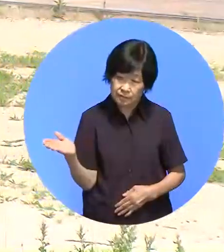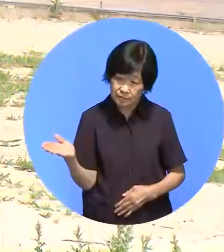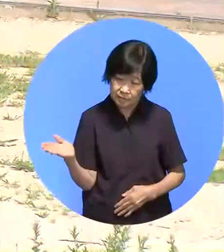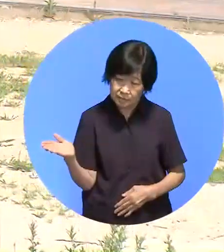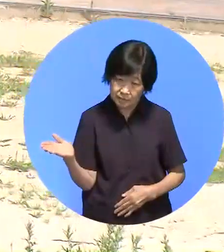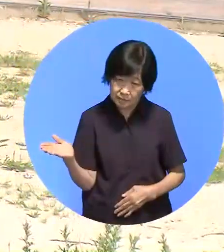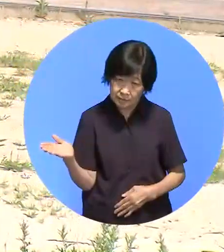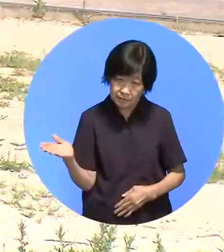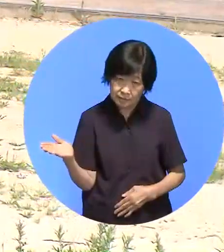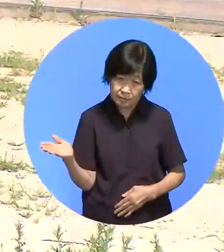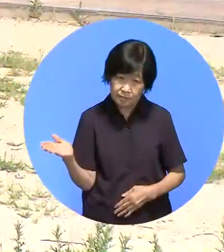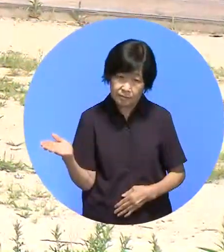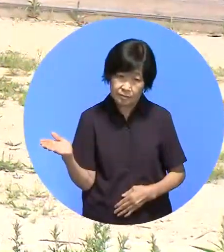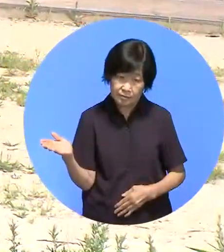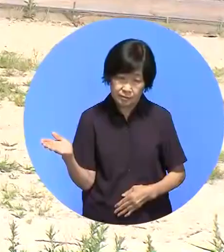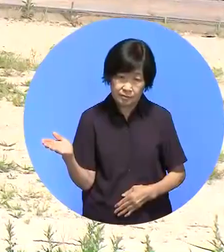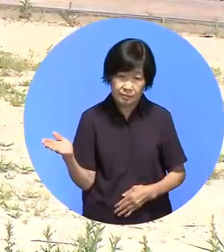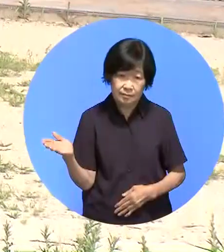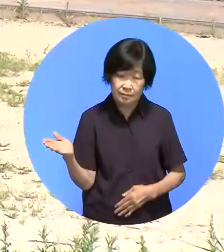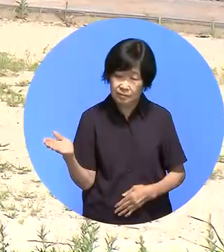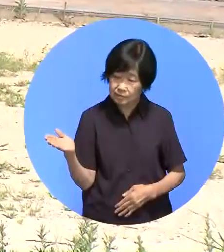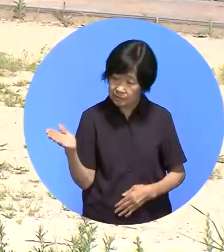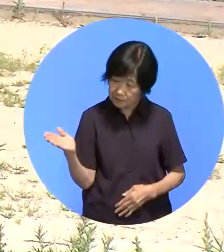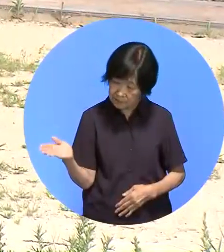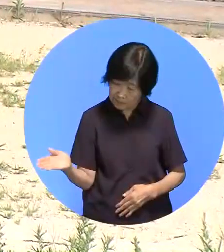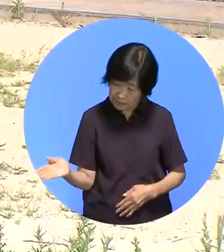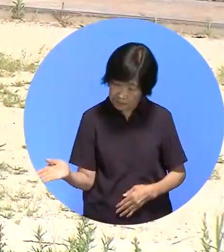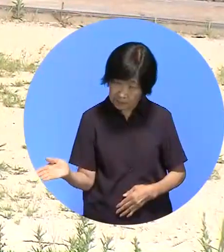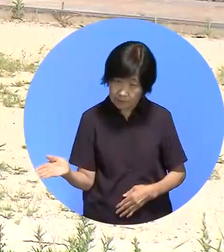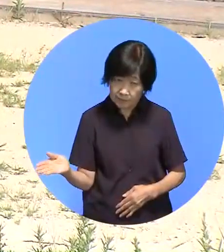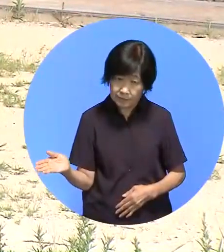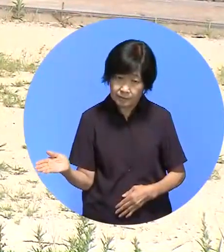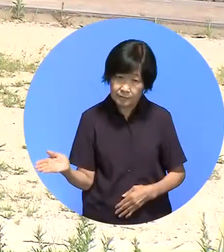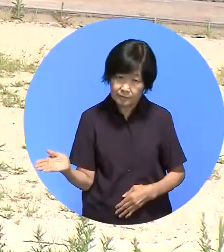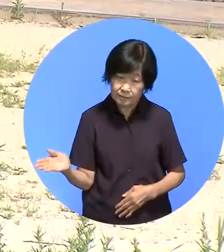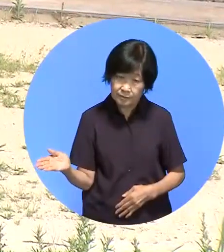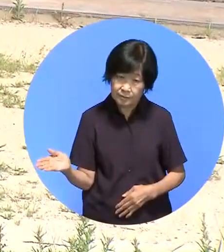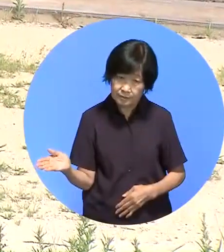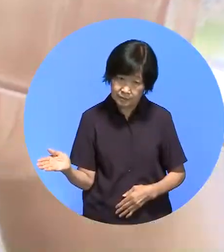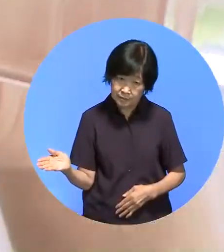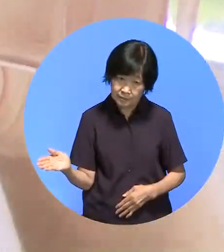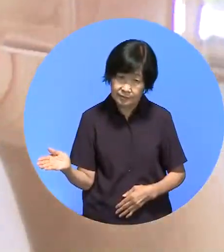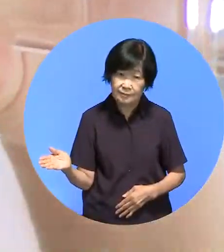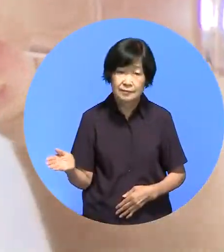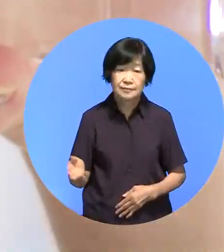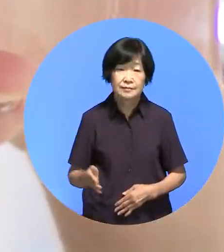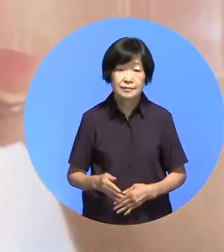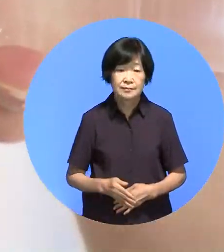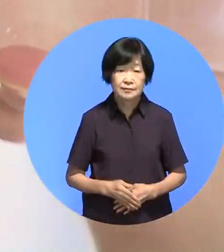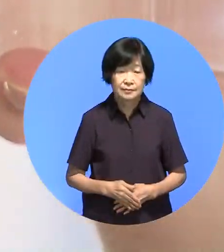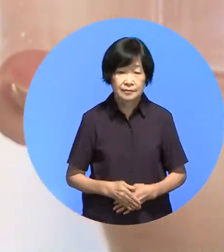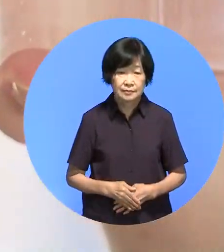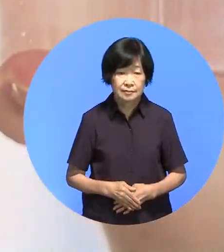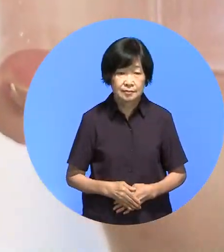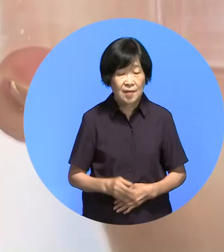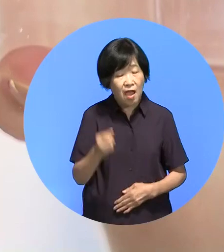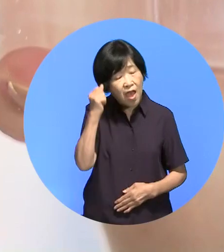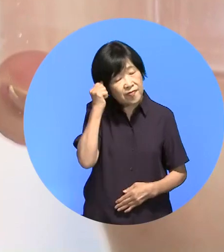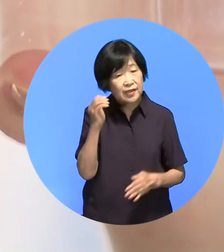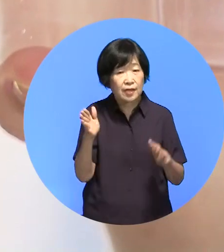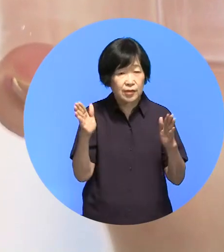喉が渇く前に飲むこと、また起きた時や入浴の前後にも水分補給することが大切です